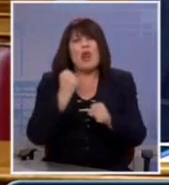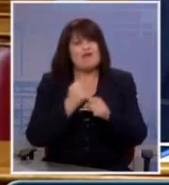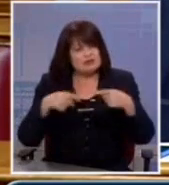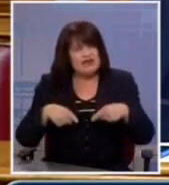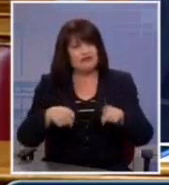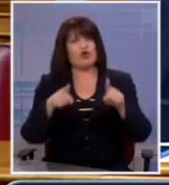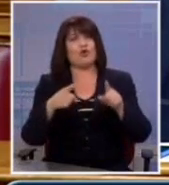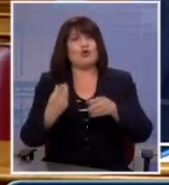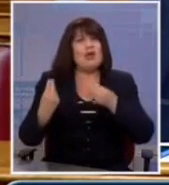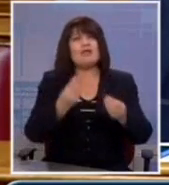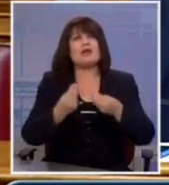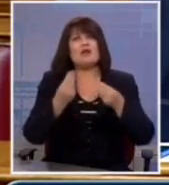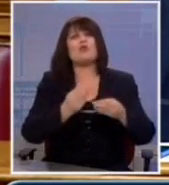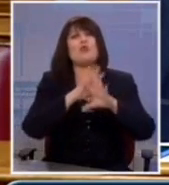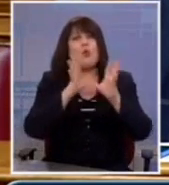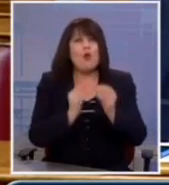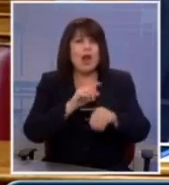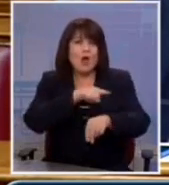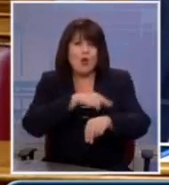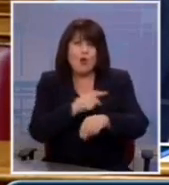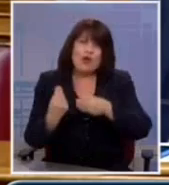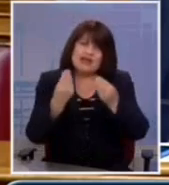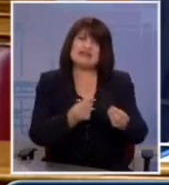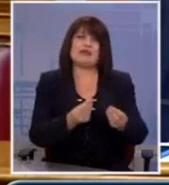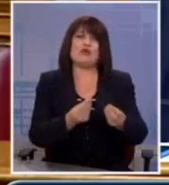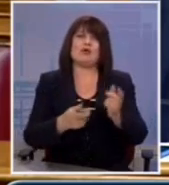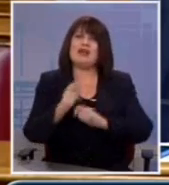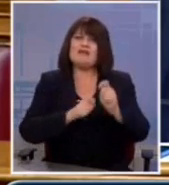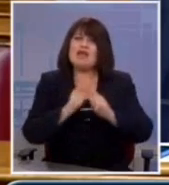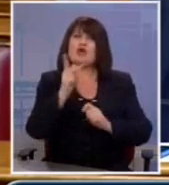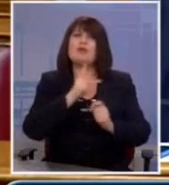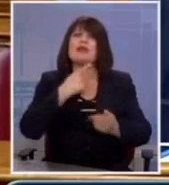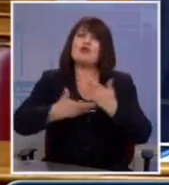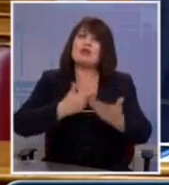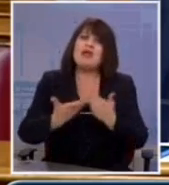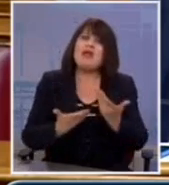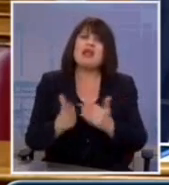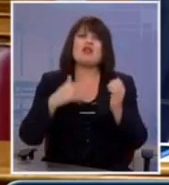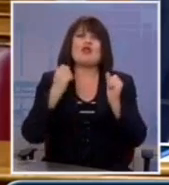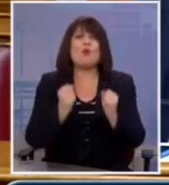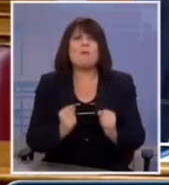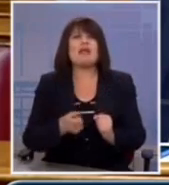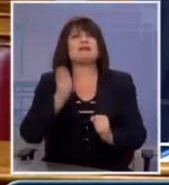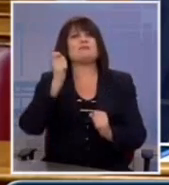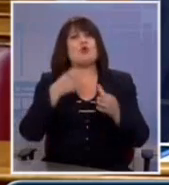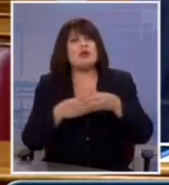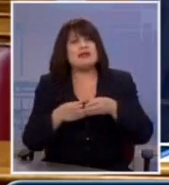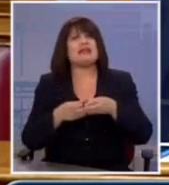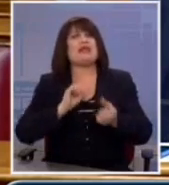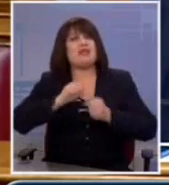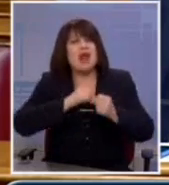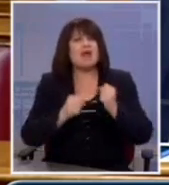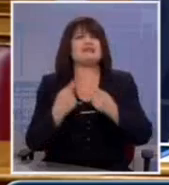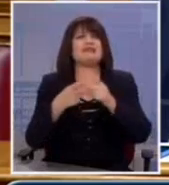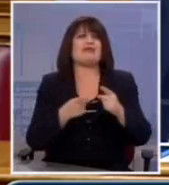και δίνοντας όλες τις υπόλοιπες ώρες τους σε δομές κοινωνικής αλληλεγγύης, σε κομματικές και πολιτικές δράσεις,